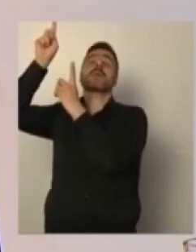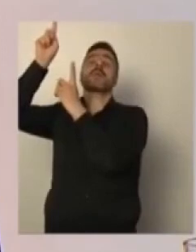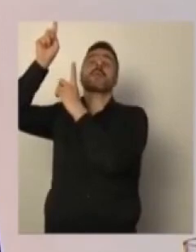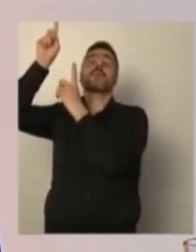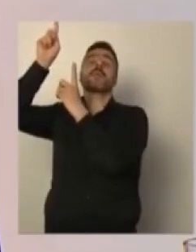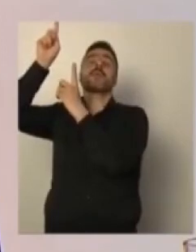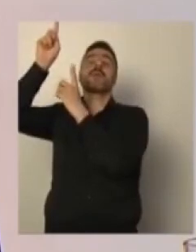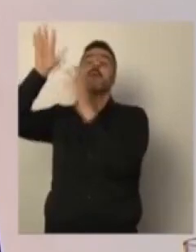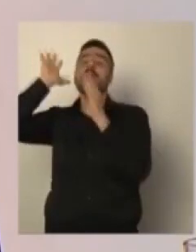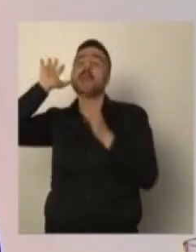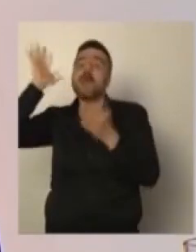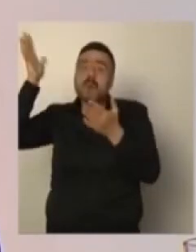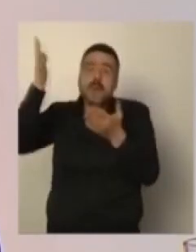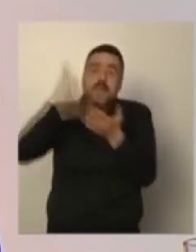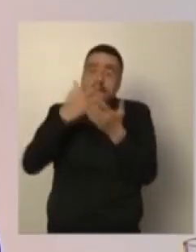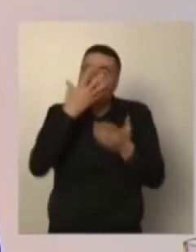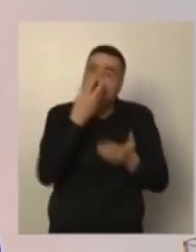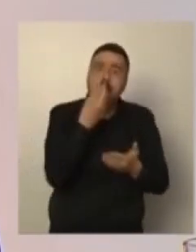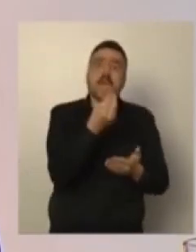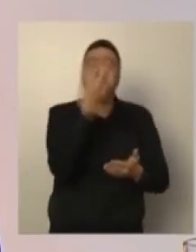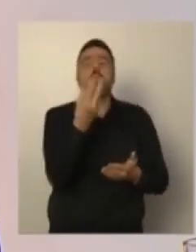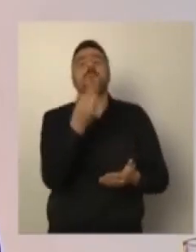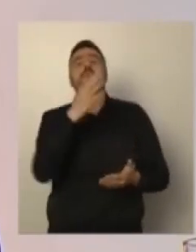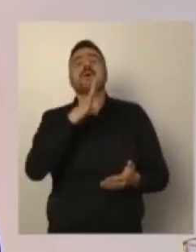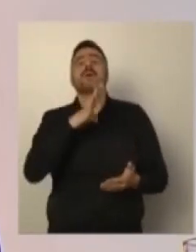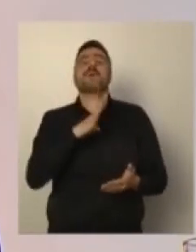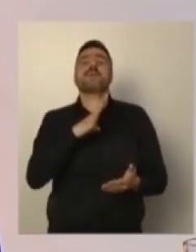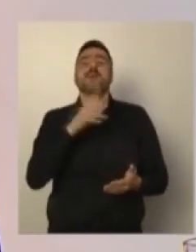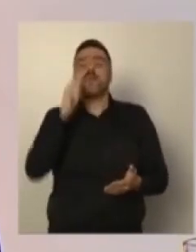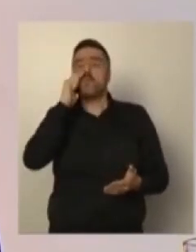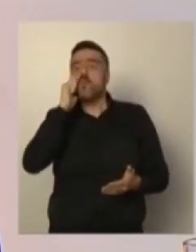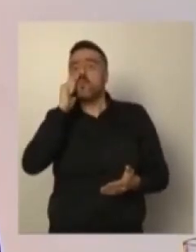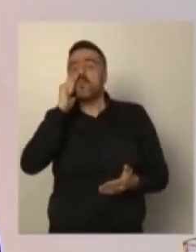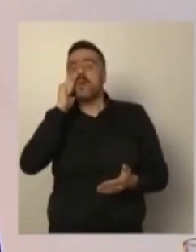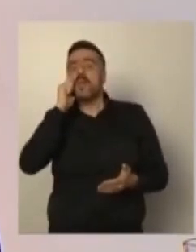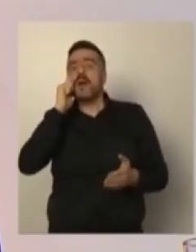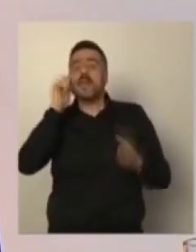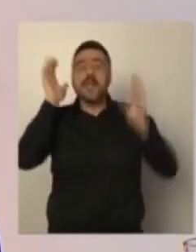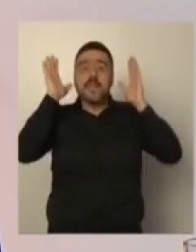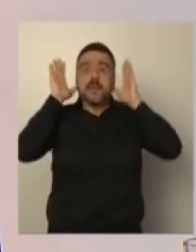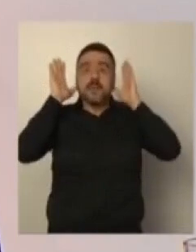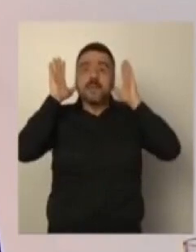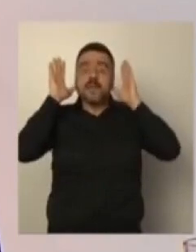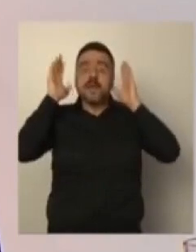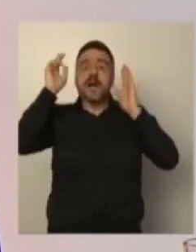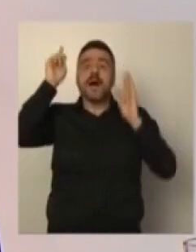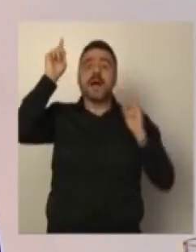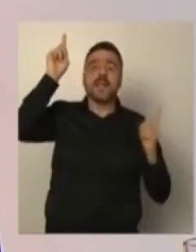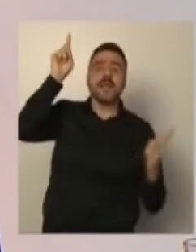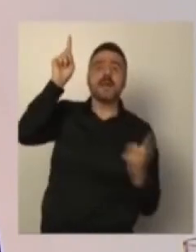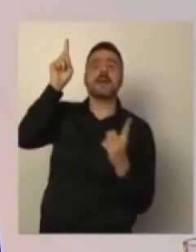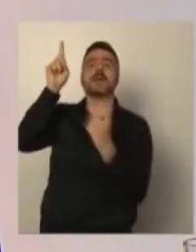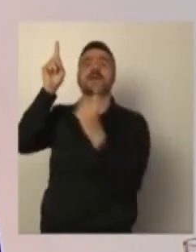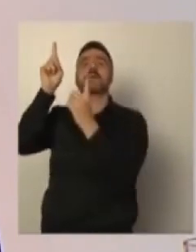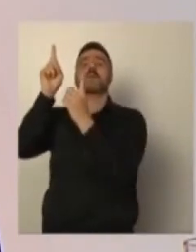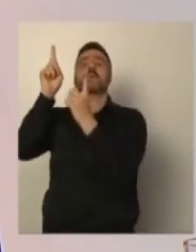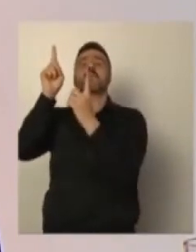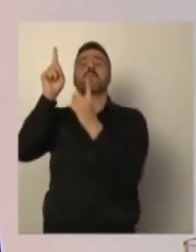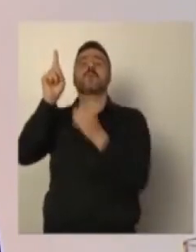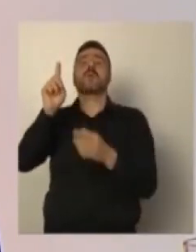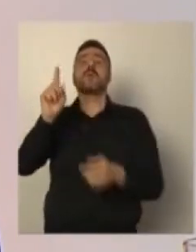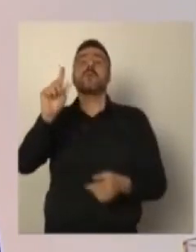ve namaz kılarak onların da yükselmesini sağladın. Her kim ki günde 5 vakit